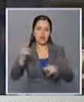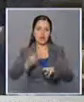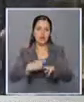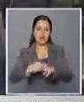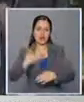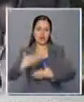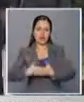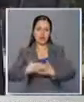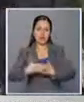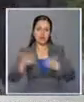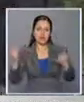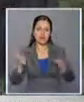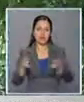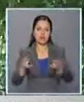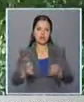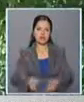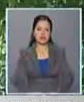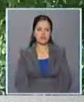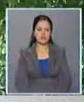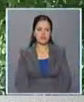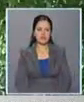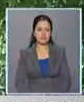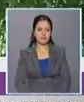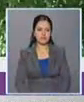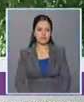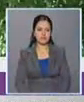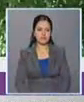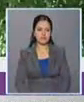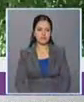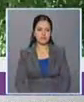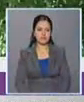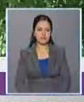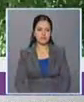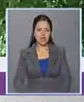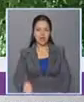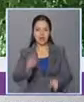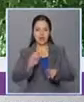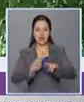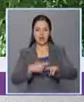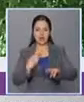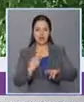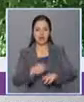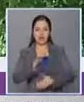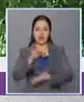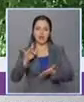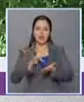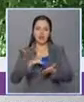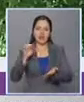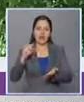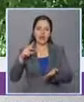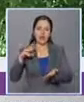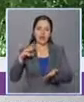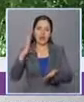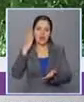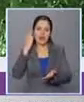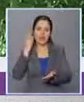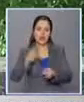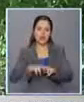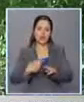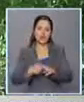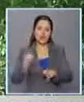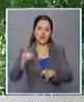к административной ответственности. По территории города Алматы нарушение систем жизнеобеспечения, в частности тепла, энерго,